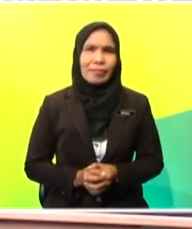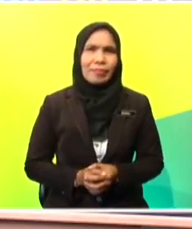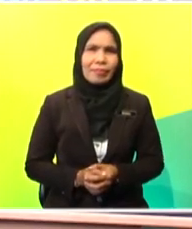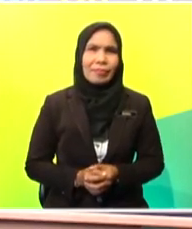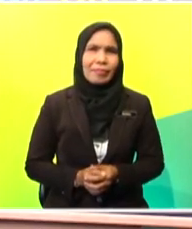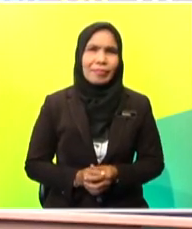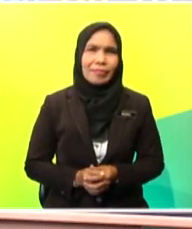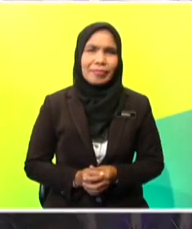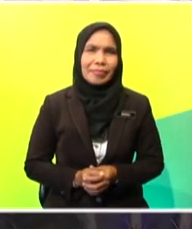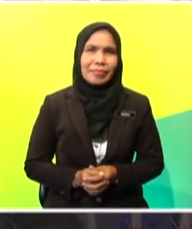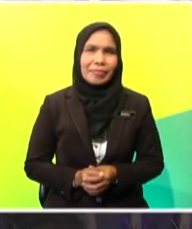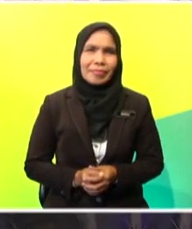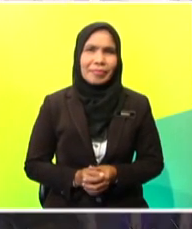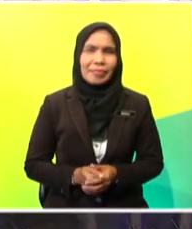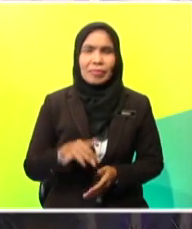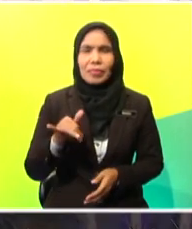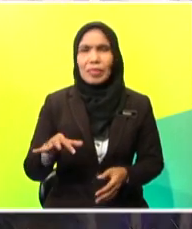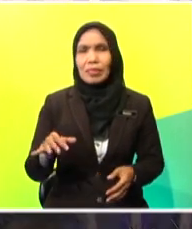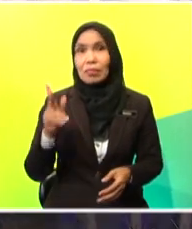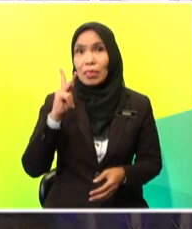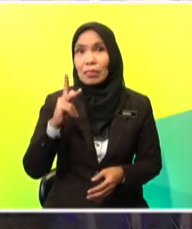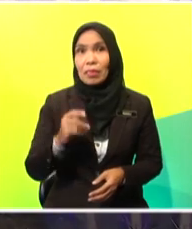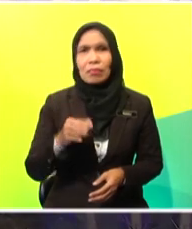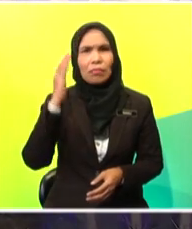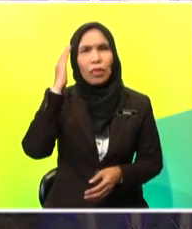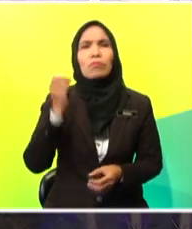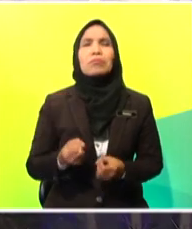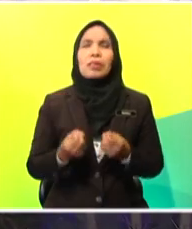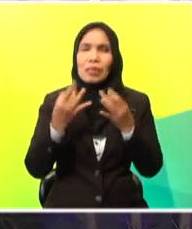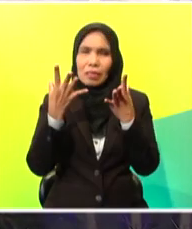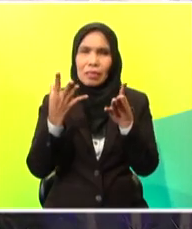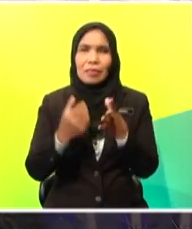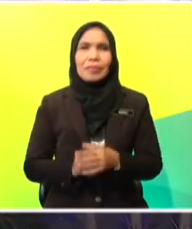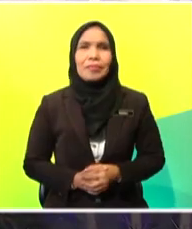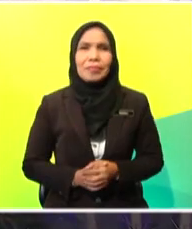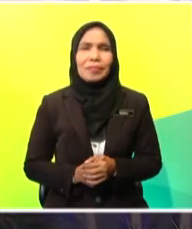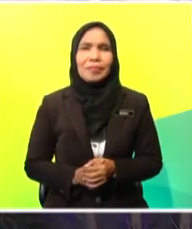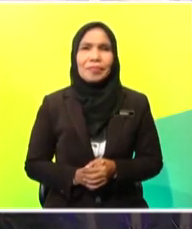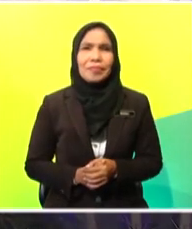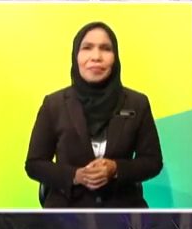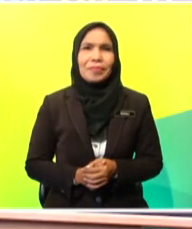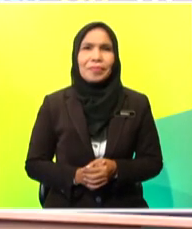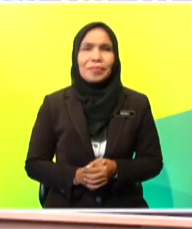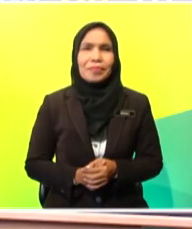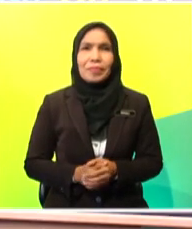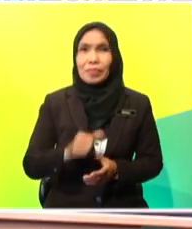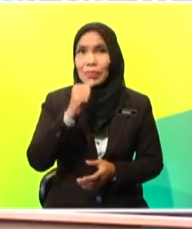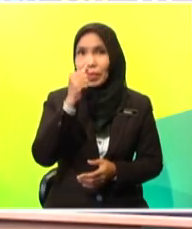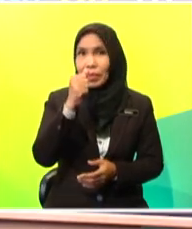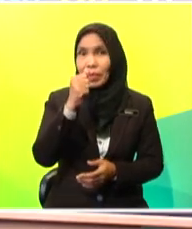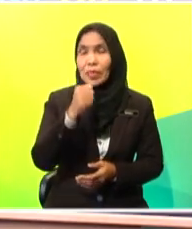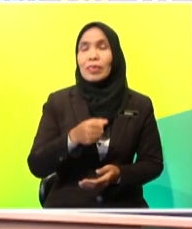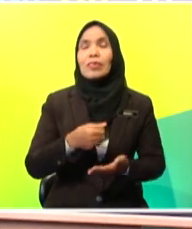kiri pula Lex hujan tahu banyak huruf ini tiga enak kita enak-enakan huruf hingga Z Oke